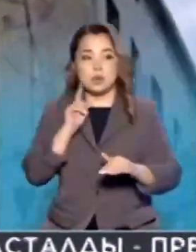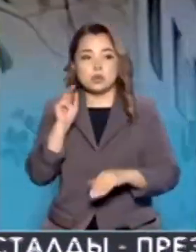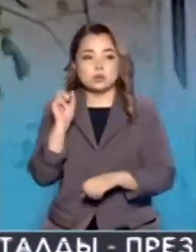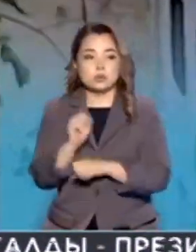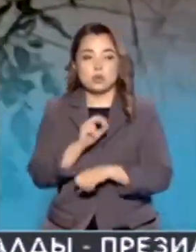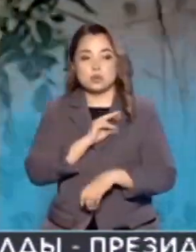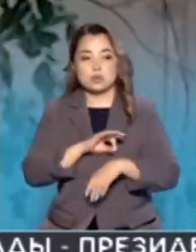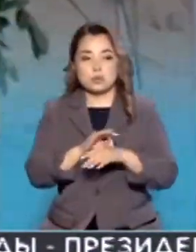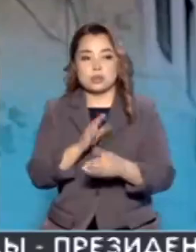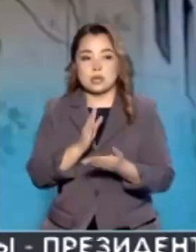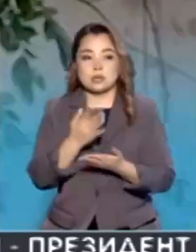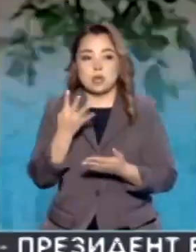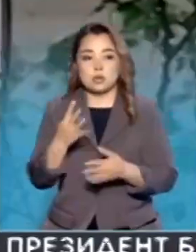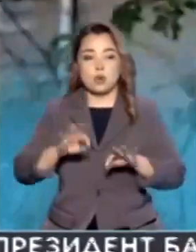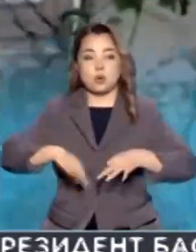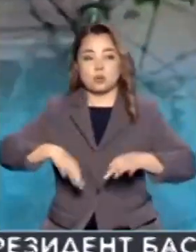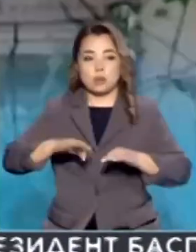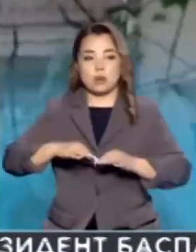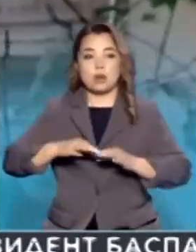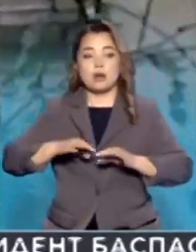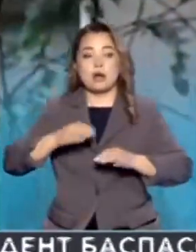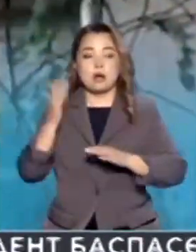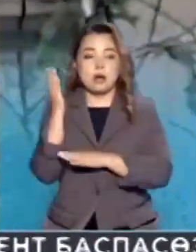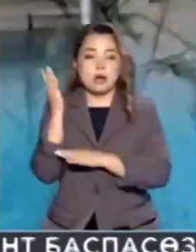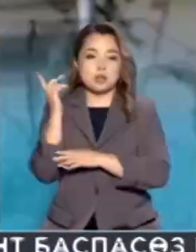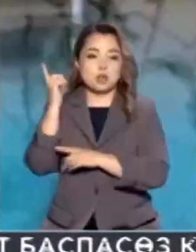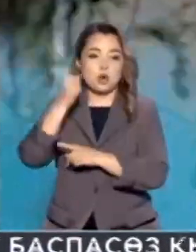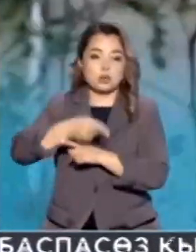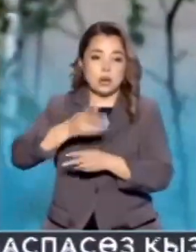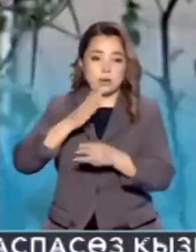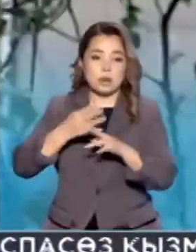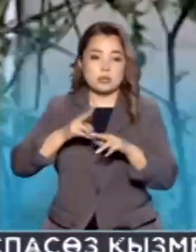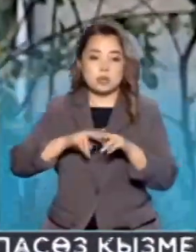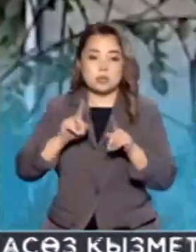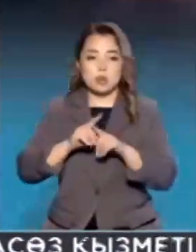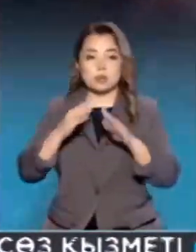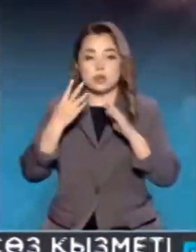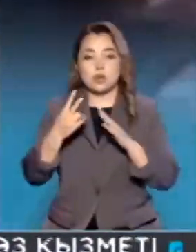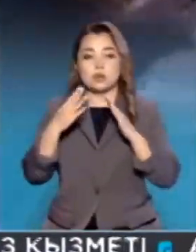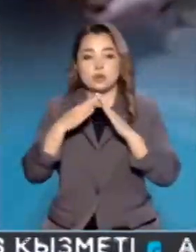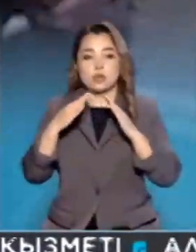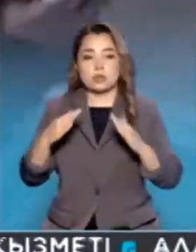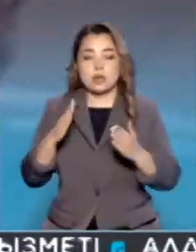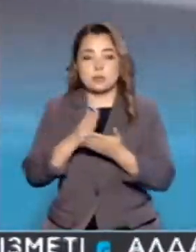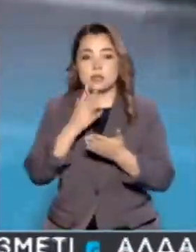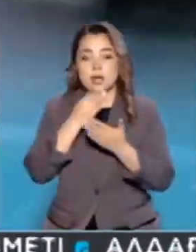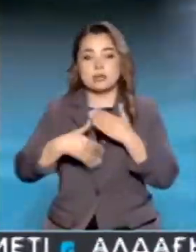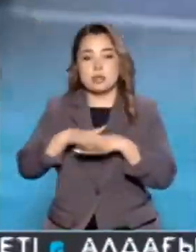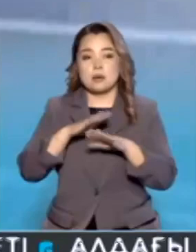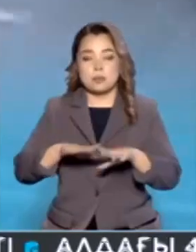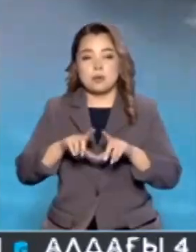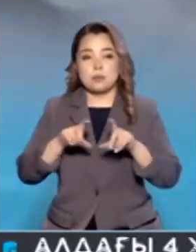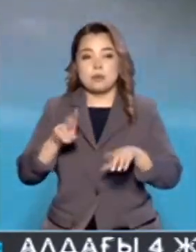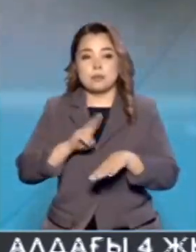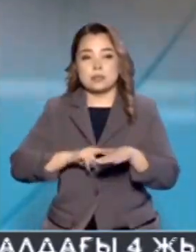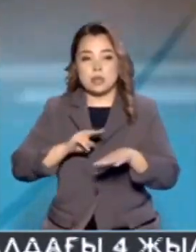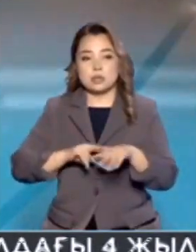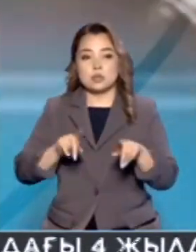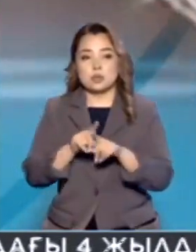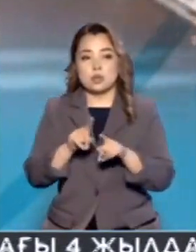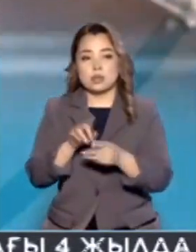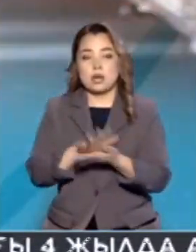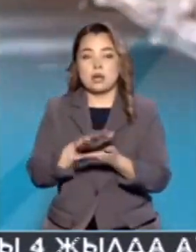жұмысын тоқтатты. 4 көліктің үстіне ағаш құлаған. Көп қабатты 2 үйдің шатыры ұшып, қалалық полиция бөлімінің ғимаратына да зақым